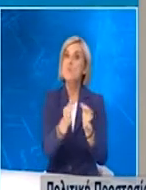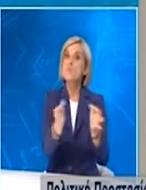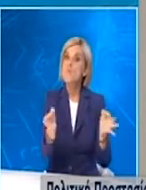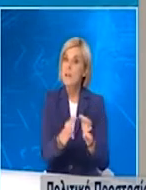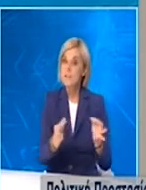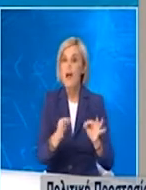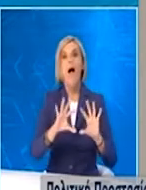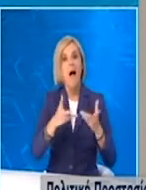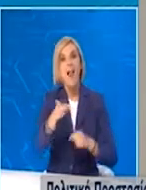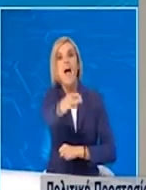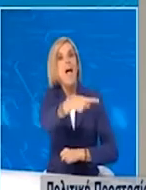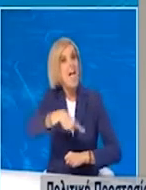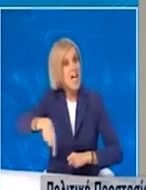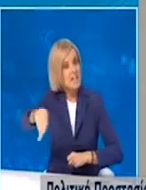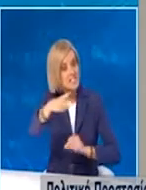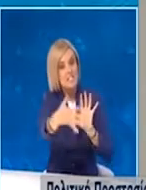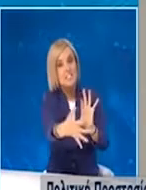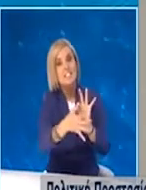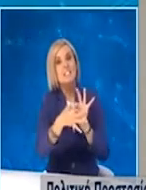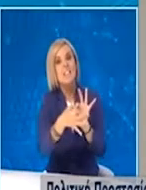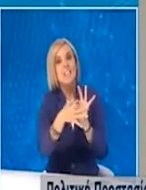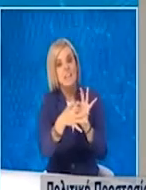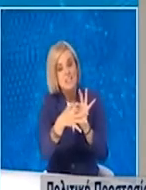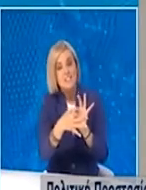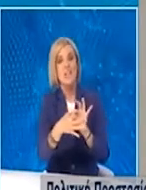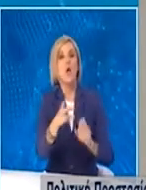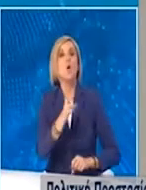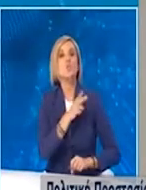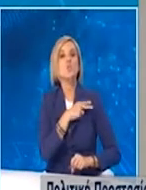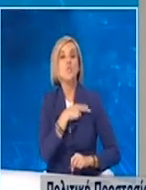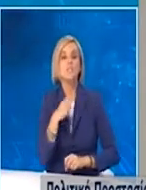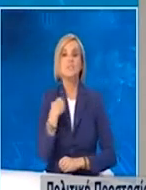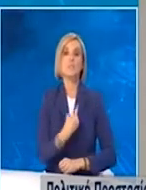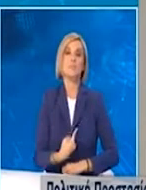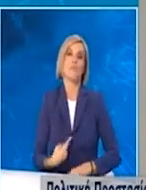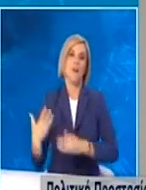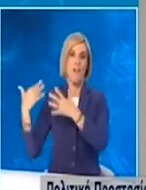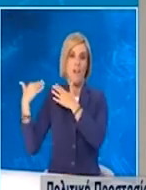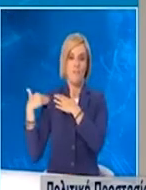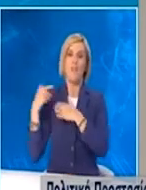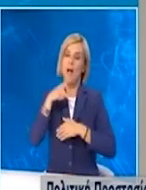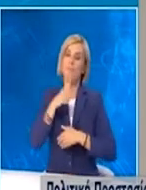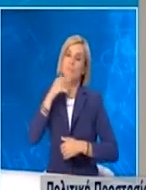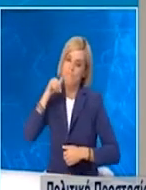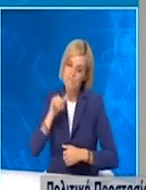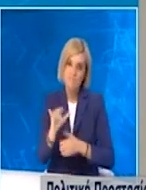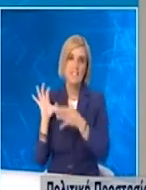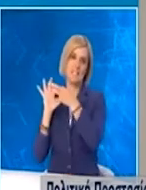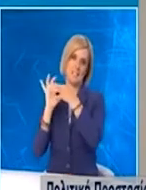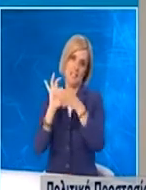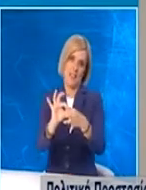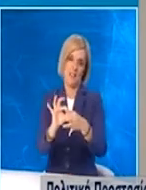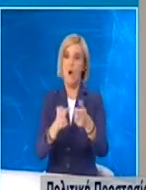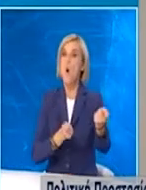την υπεύθυνη στάση και τη συνεργασία όλων των πολιτών. Και αυτή η συνεργασία πρέπει να συνεχιστεί. Οι